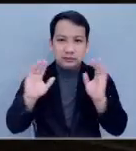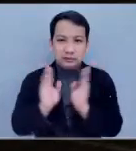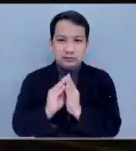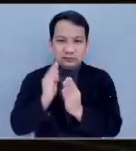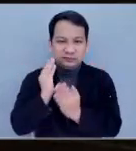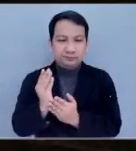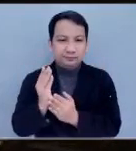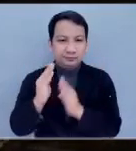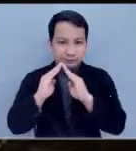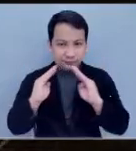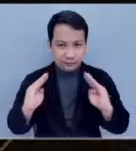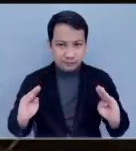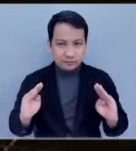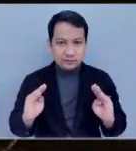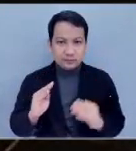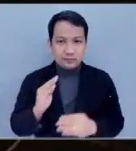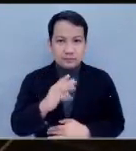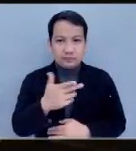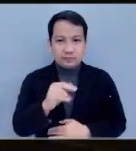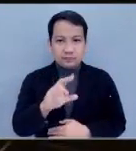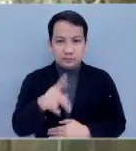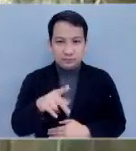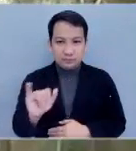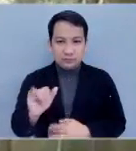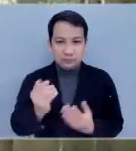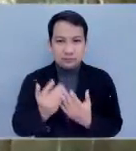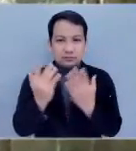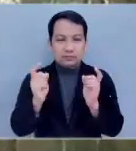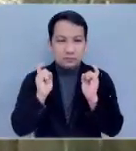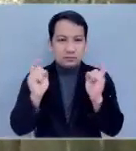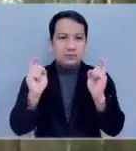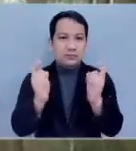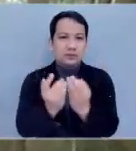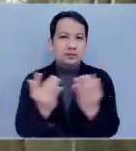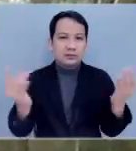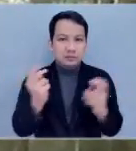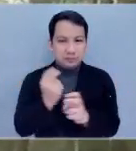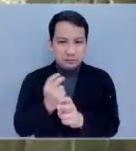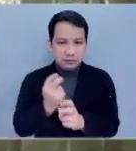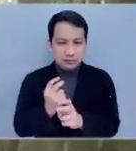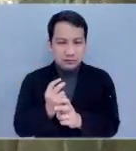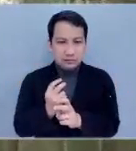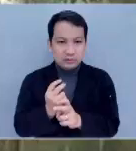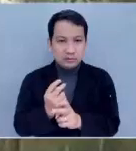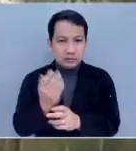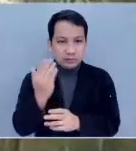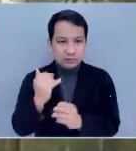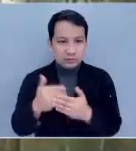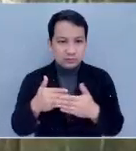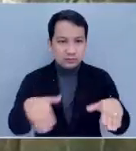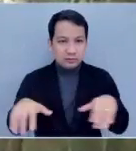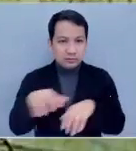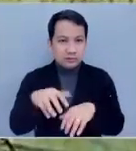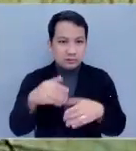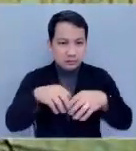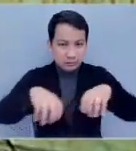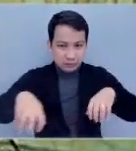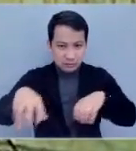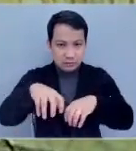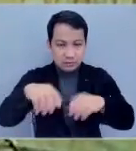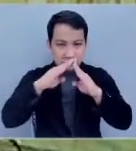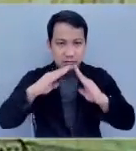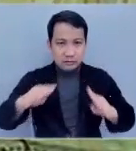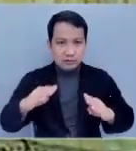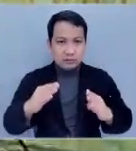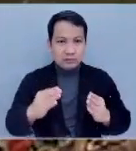mga bahay sa Happy Land kaya mabilis kumalat ang apoy naging pahirapan din ang pag-apula rito dahil dikit-dikit ang mga bahay napasa na